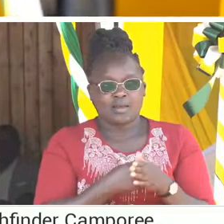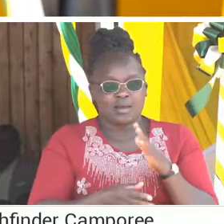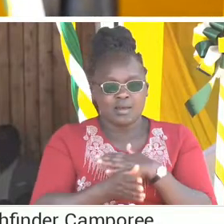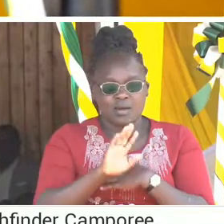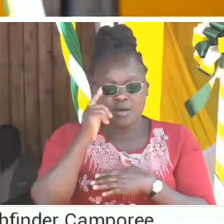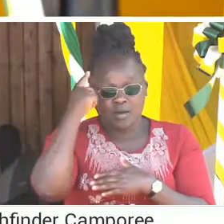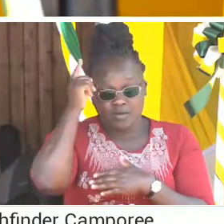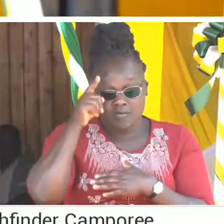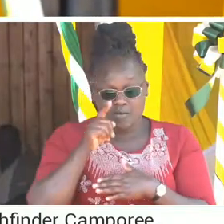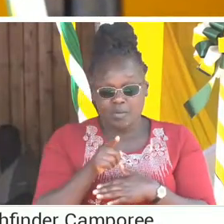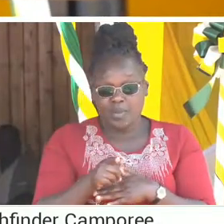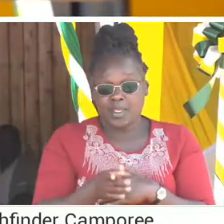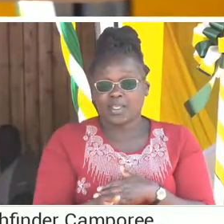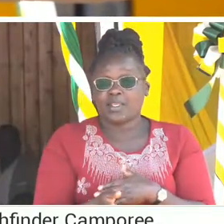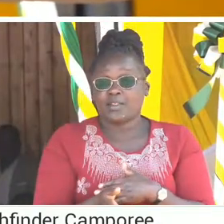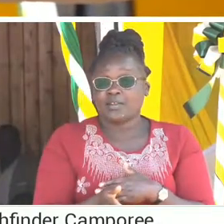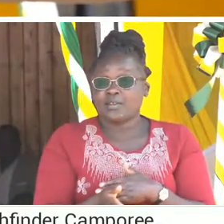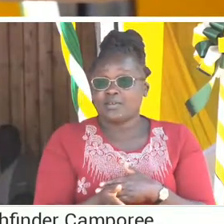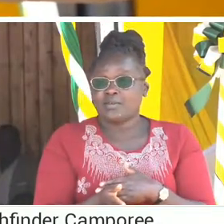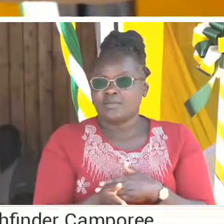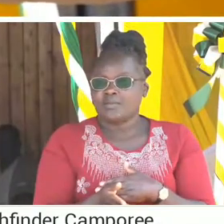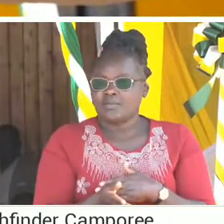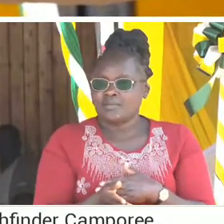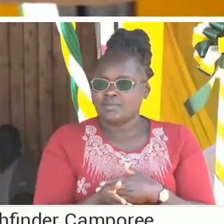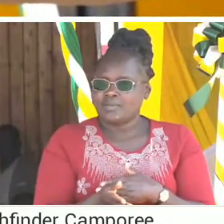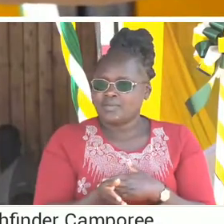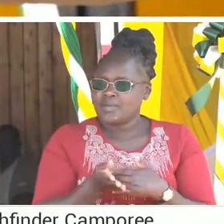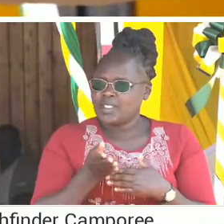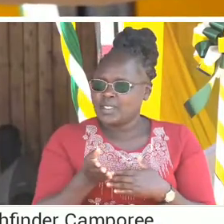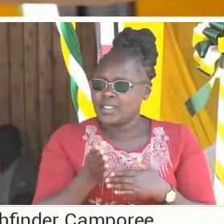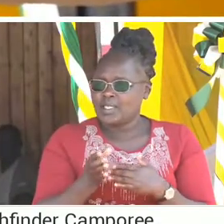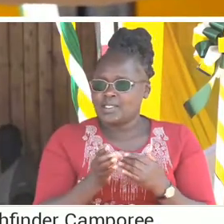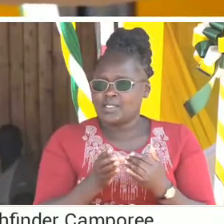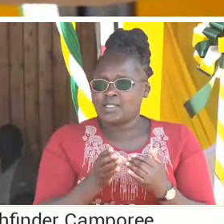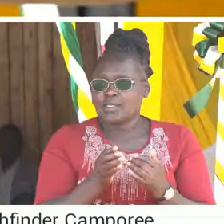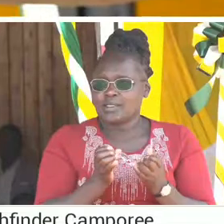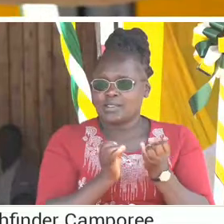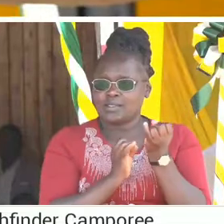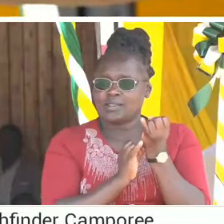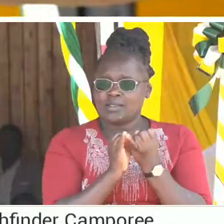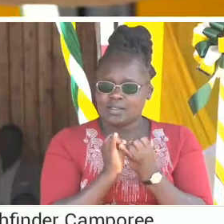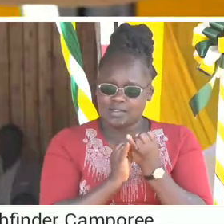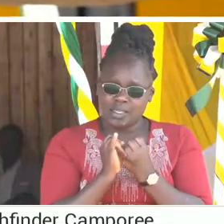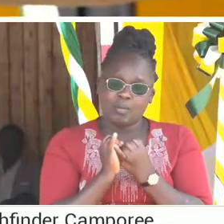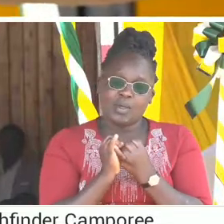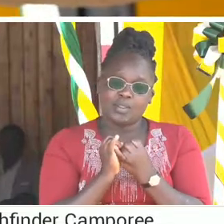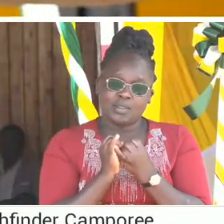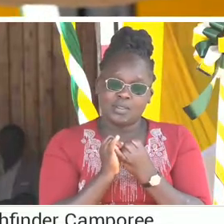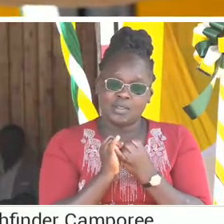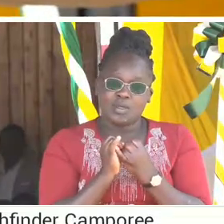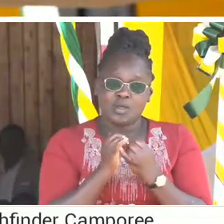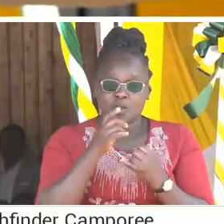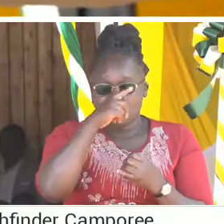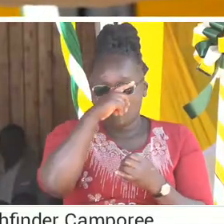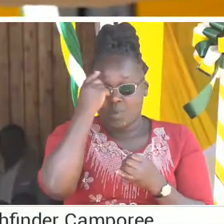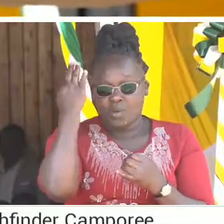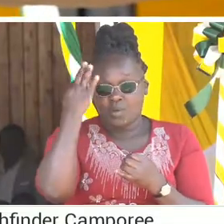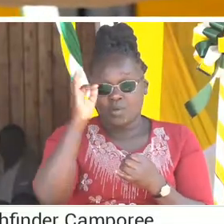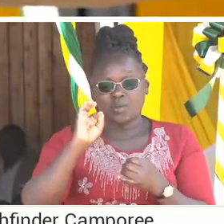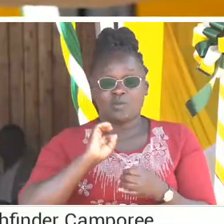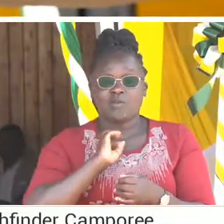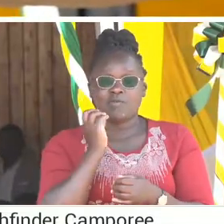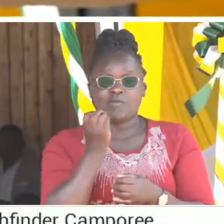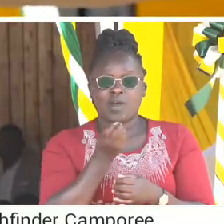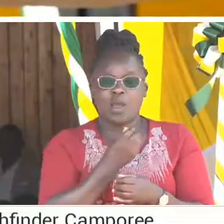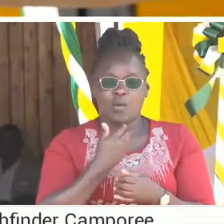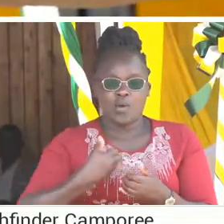ya juma ambaye tumekuwa nalo ya vijana wetu watafuta njia,